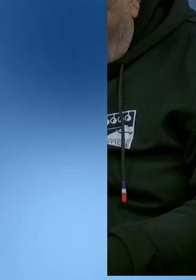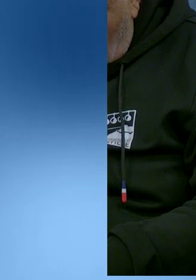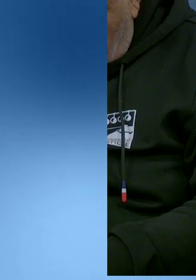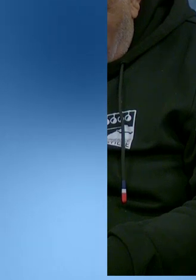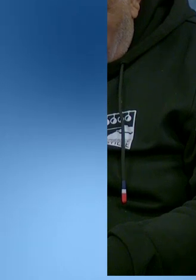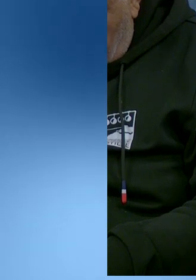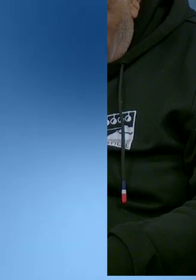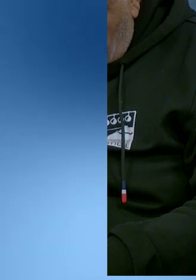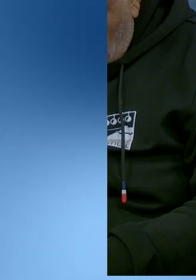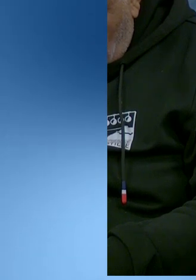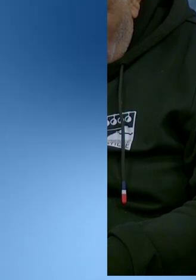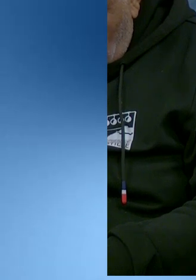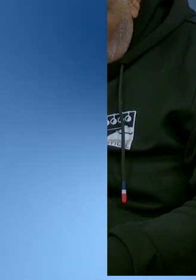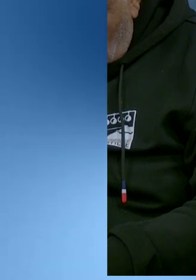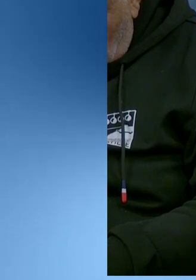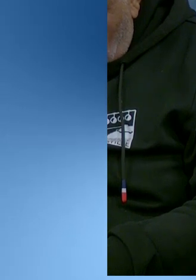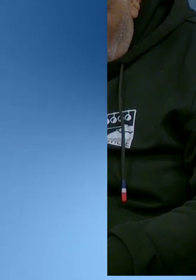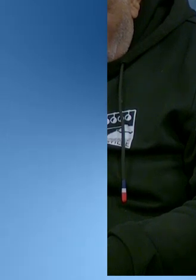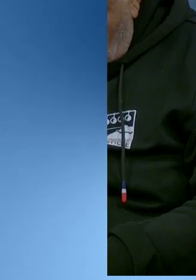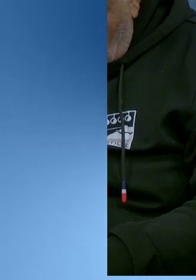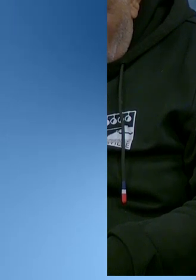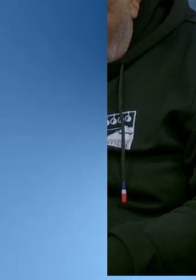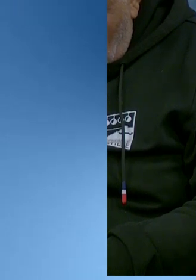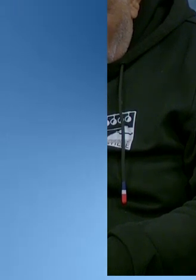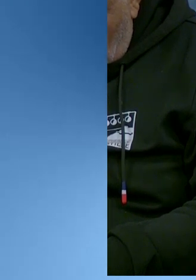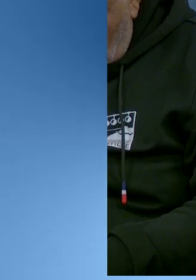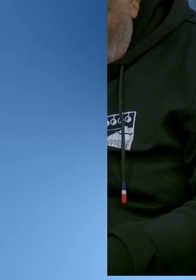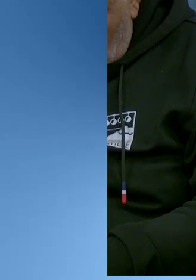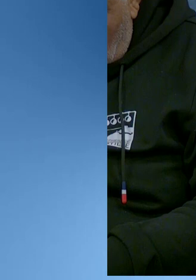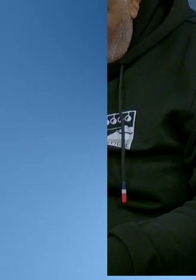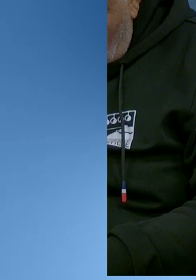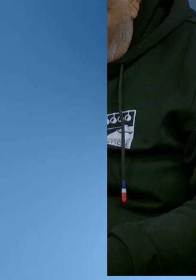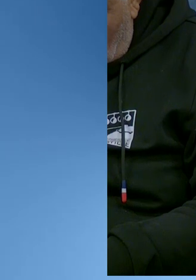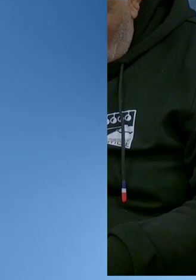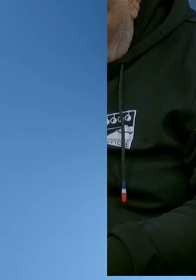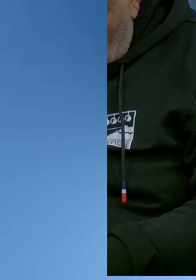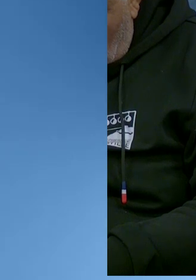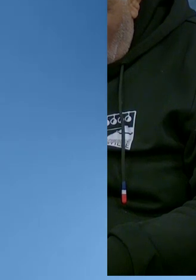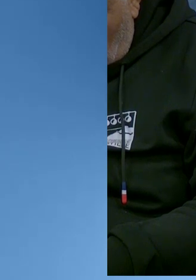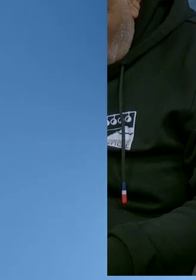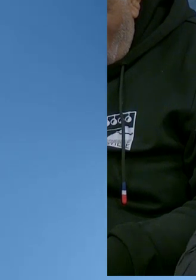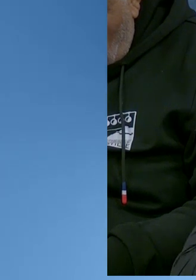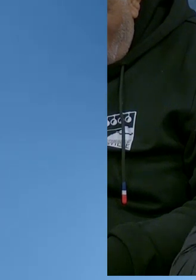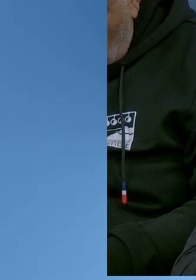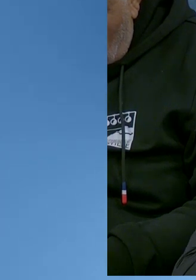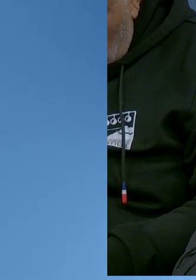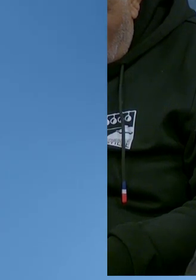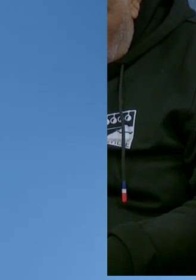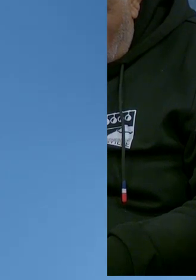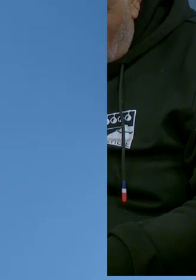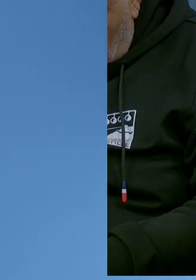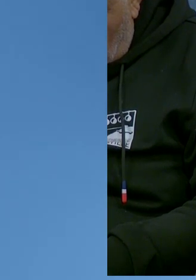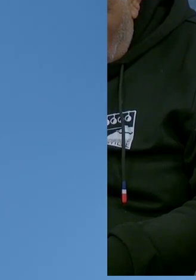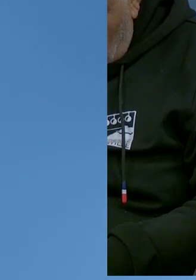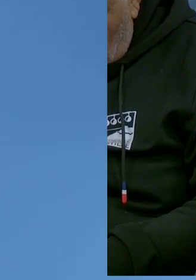humainement je pense que tout le monde peut comprendre que quand vous vivez d'un événement ça veut pas dire qu'il est à chaque fois assuré c'est pas du tout ce qu'on est en train de dire mais